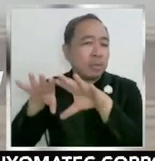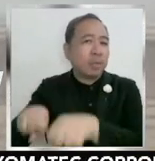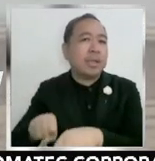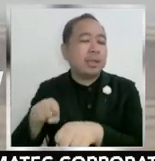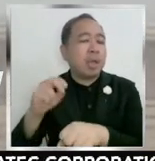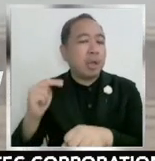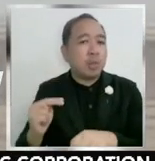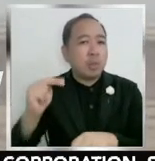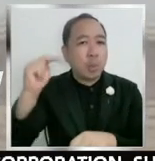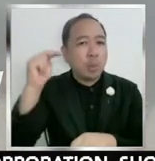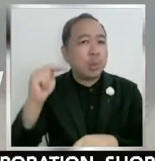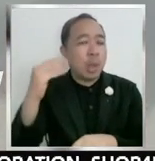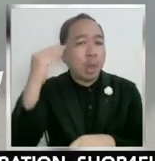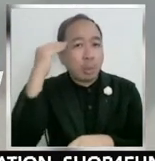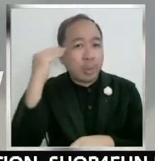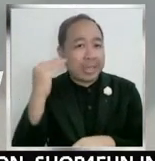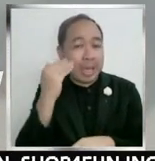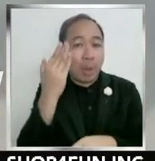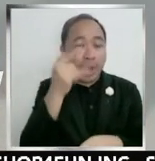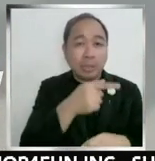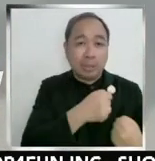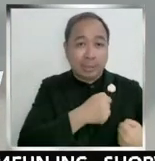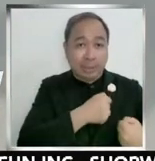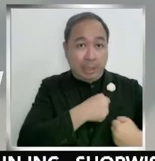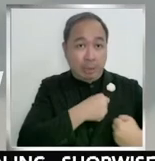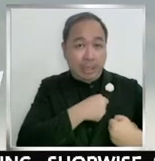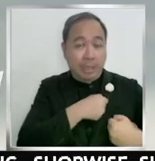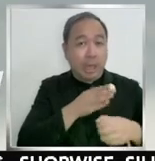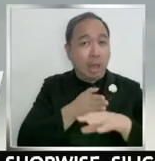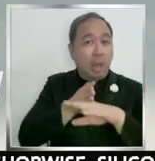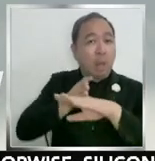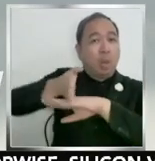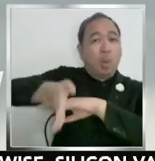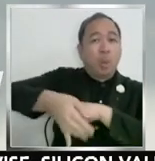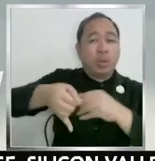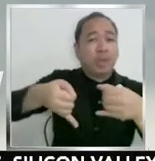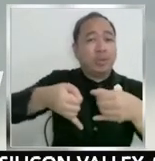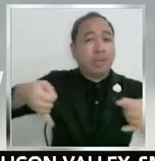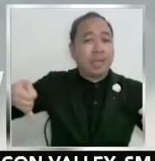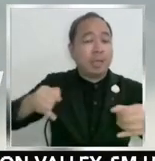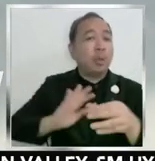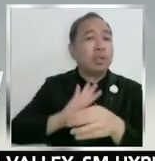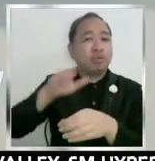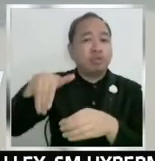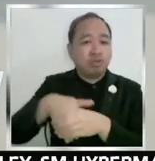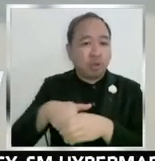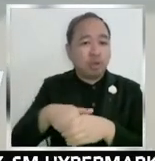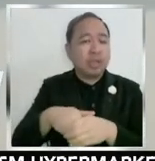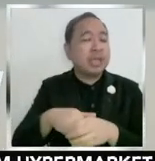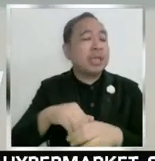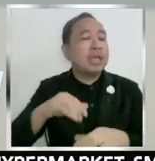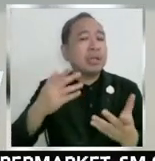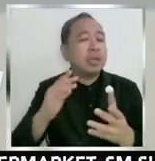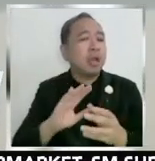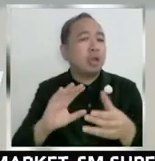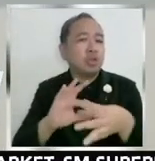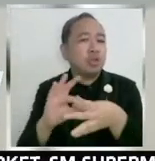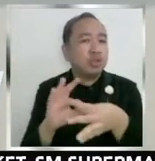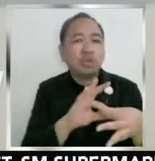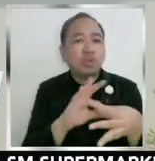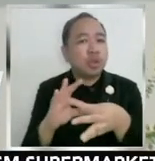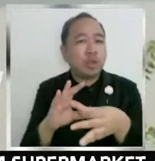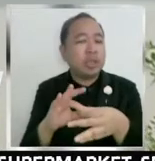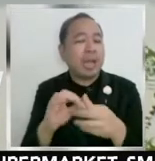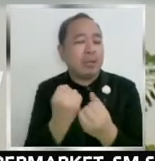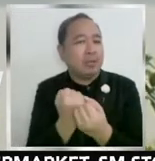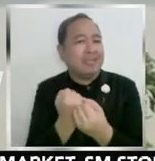sa inter-Korean border nang walang pahintulot nang lumahok siya sa tour sa Joint Security Area o JSA. Ang JSA ay ang border